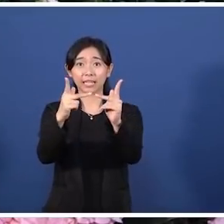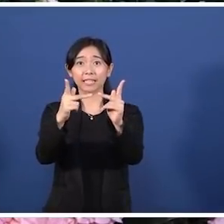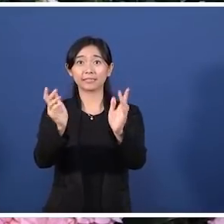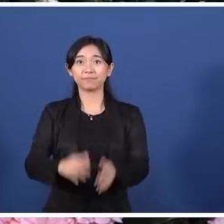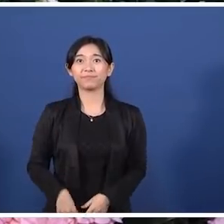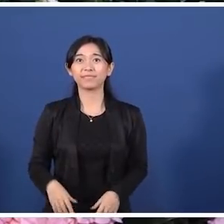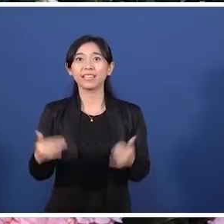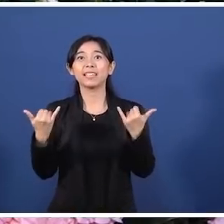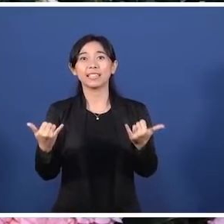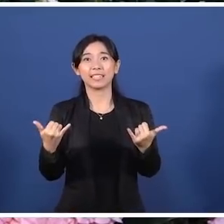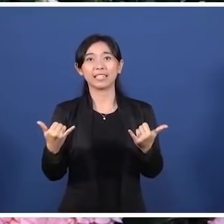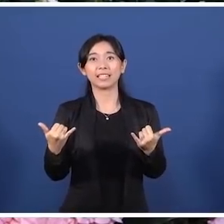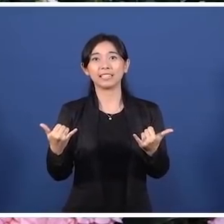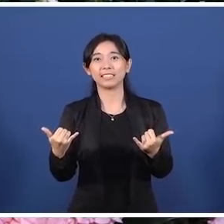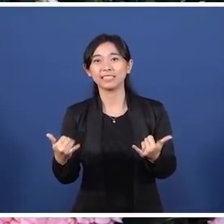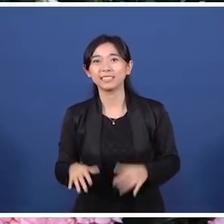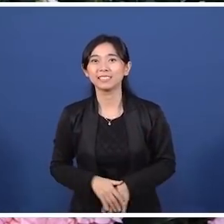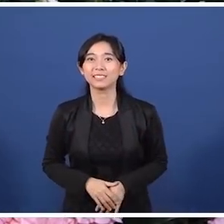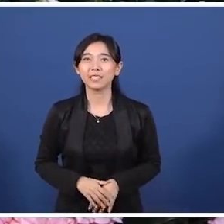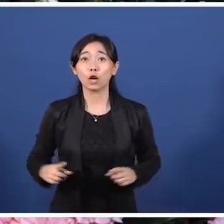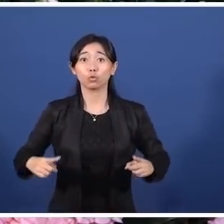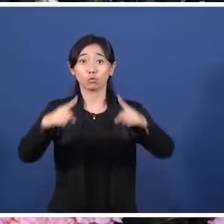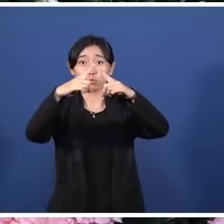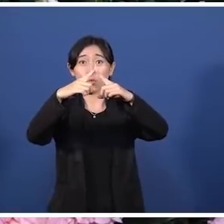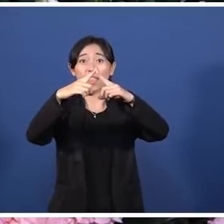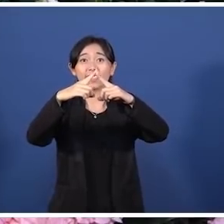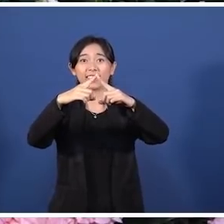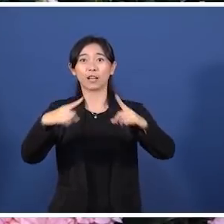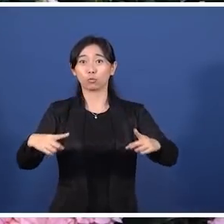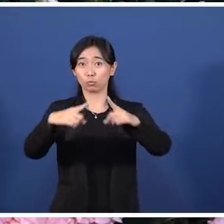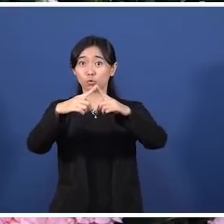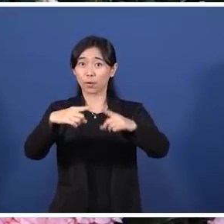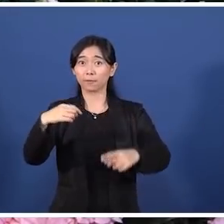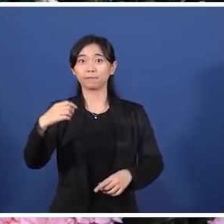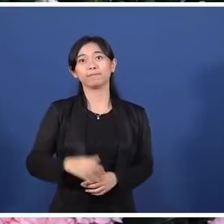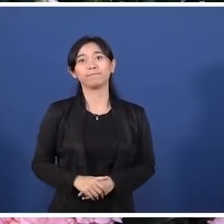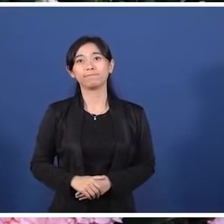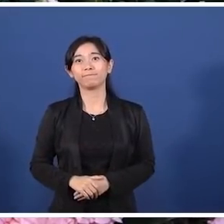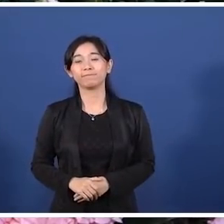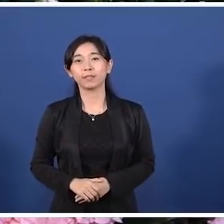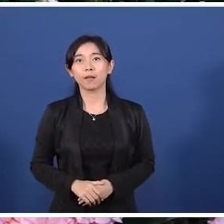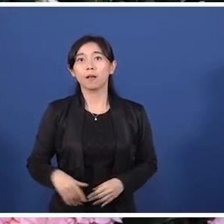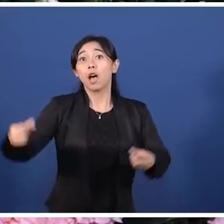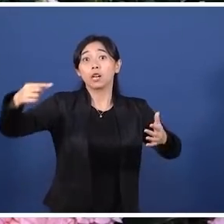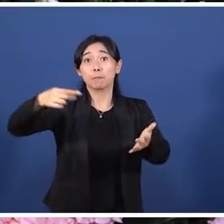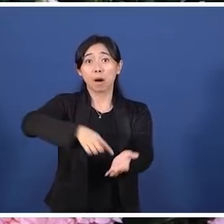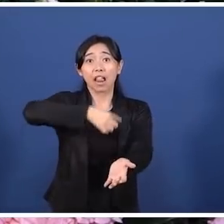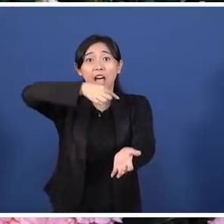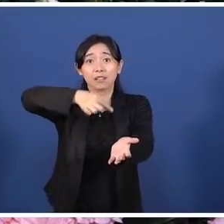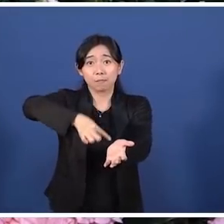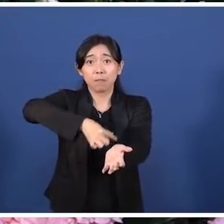adalah pesan utama yang disampaikan di dalam peristiwa Natal pertama itu. Bahwa para